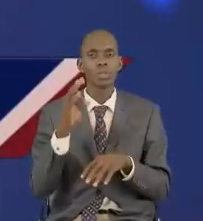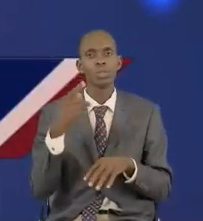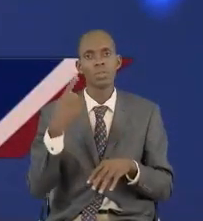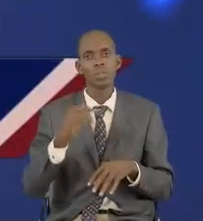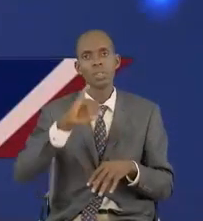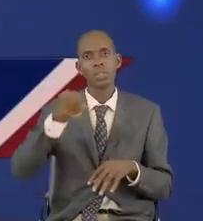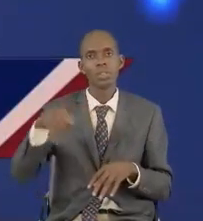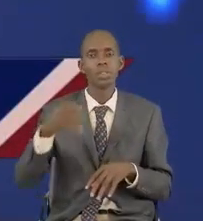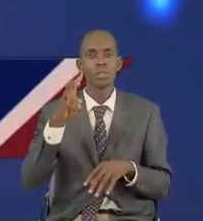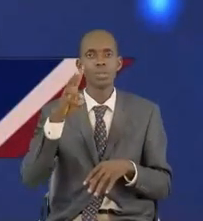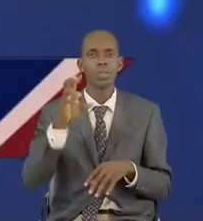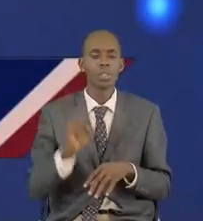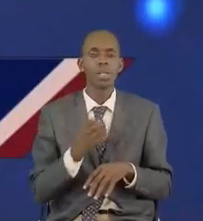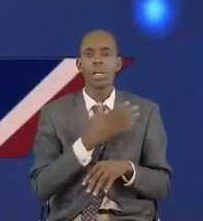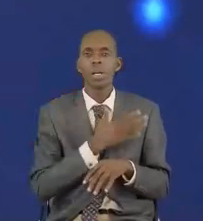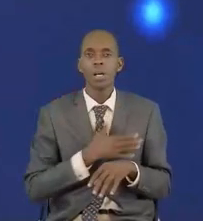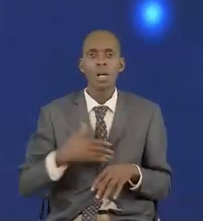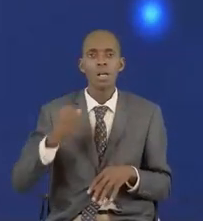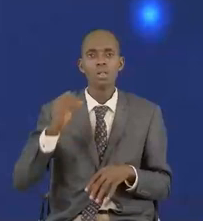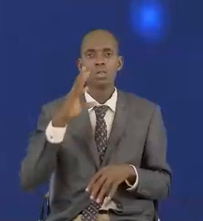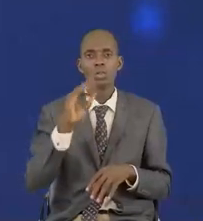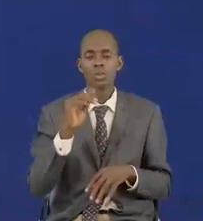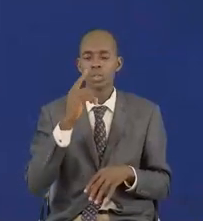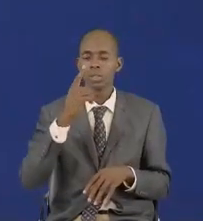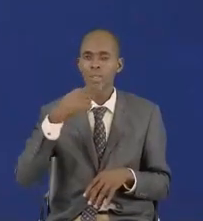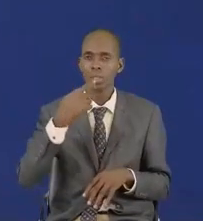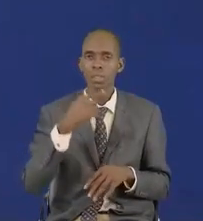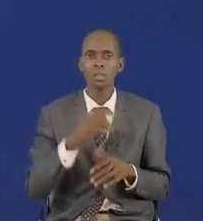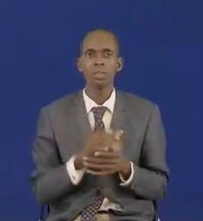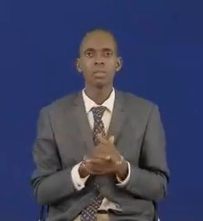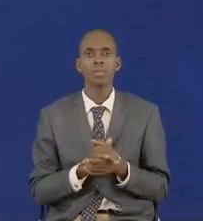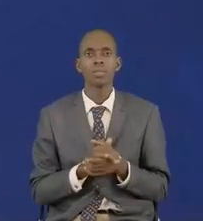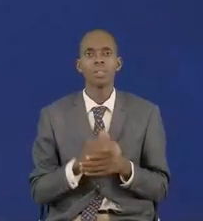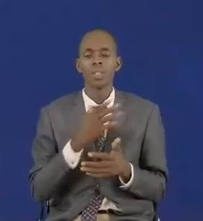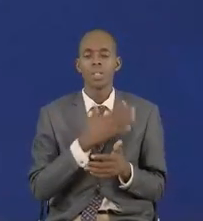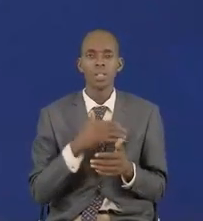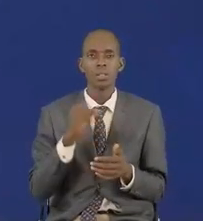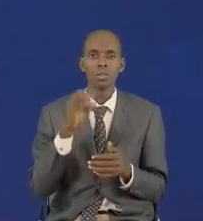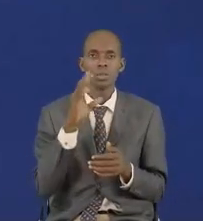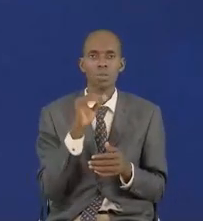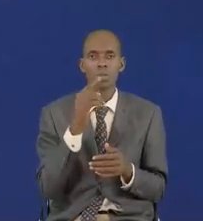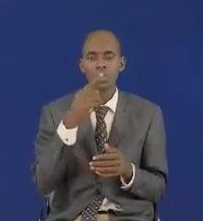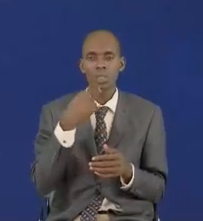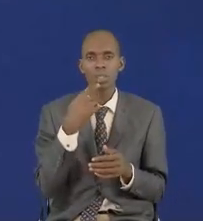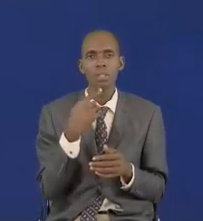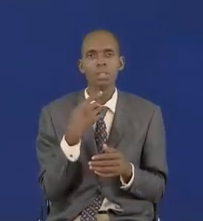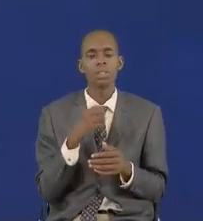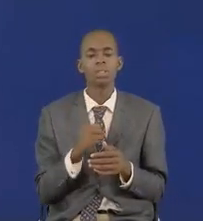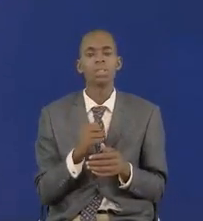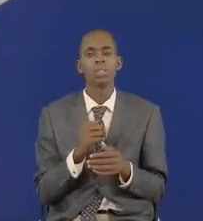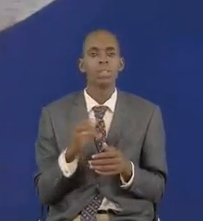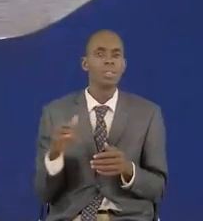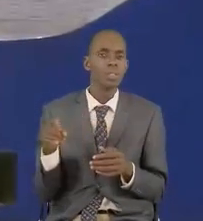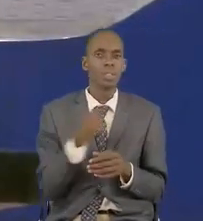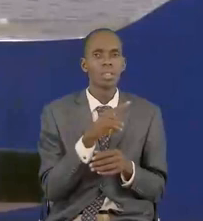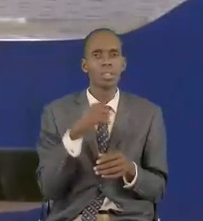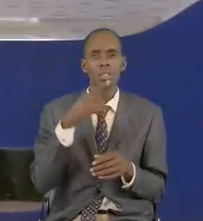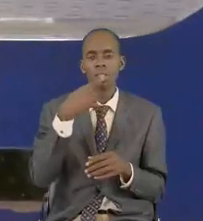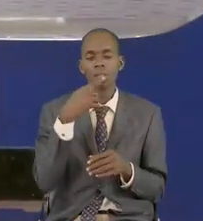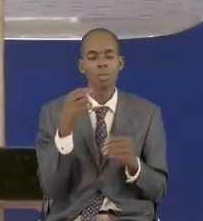manière et le panier de telle manière et pas il parlait de telle manière il parlait avec